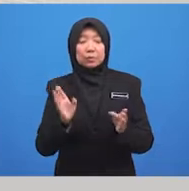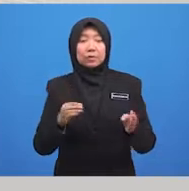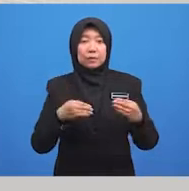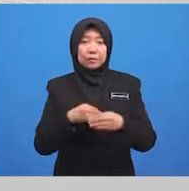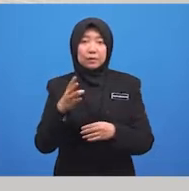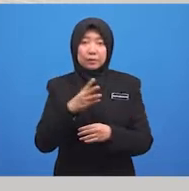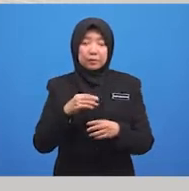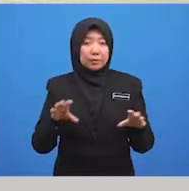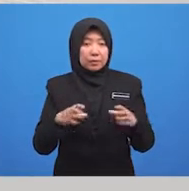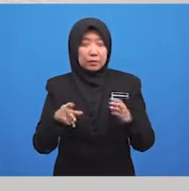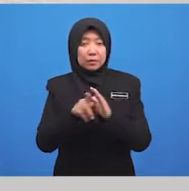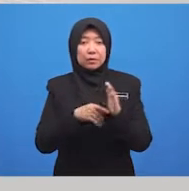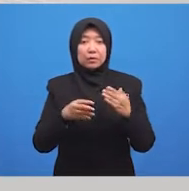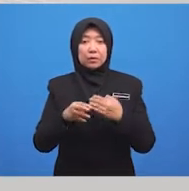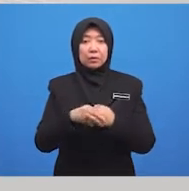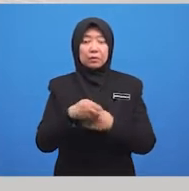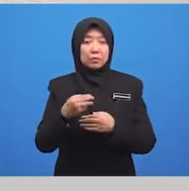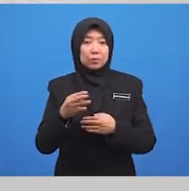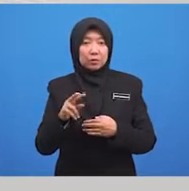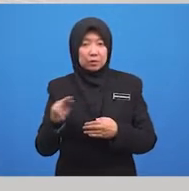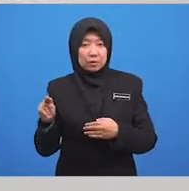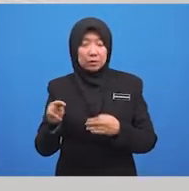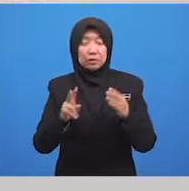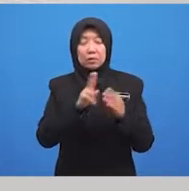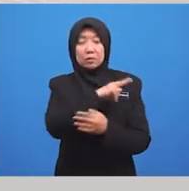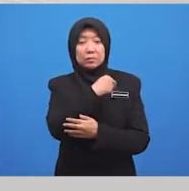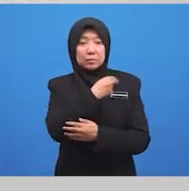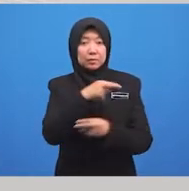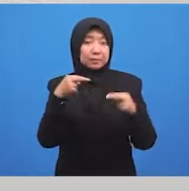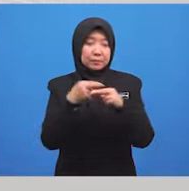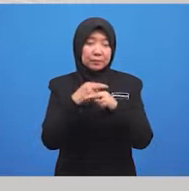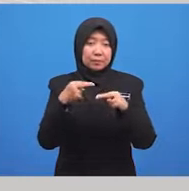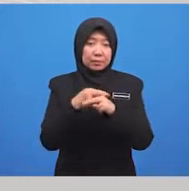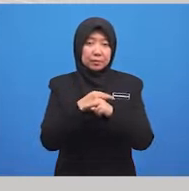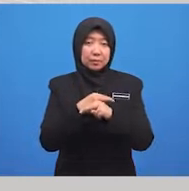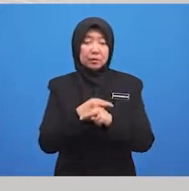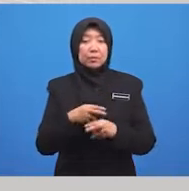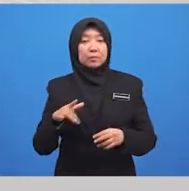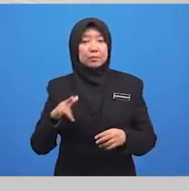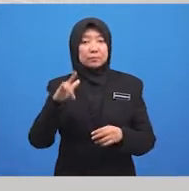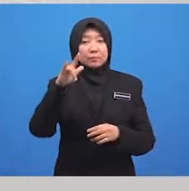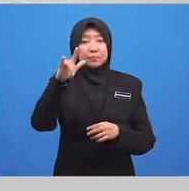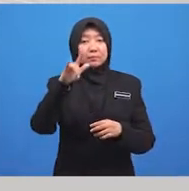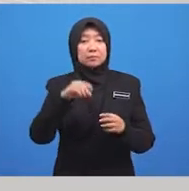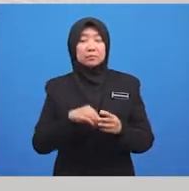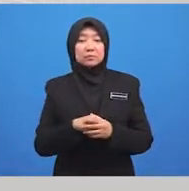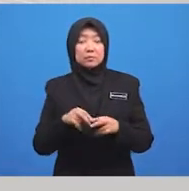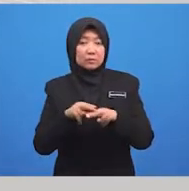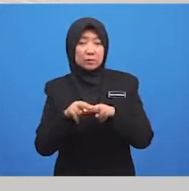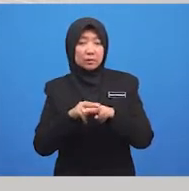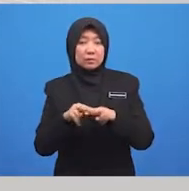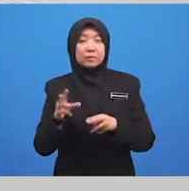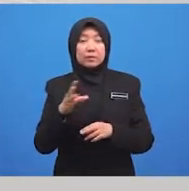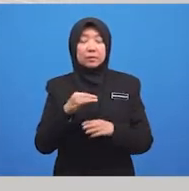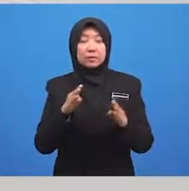pembinaan infrastruktur seperti pembinaan hospital, lebuh raya, lapangan terbang, landasan kereta api